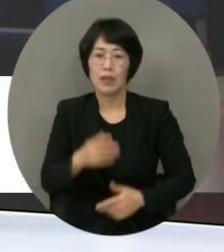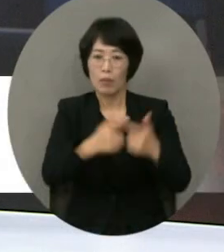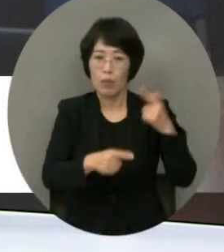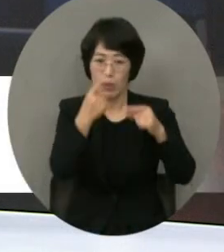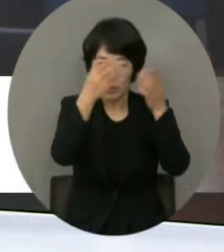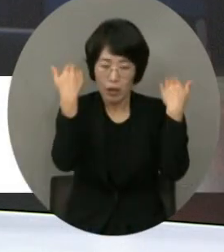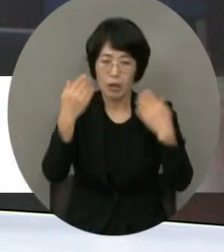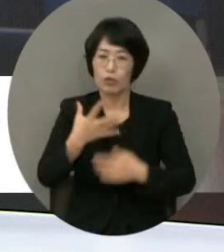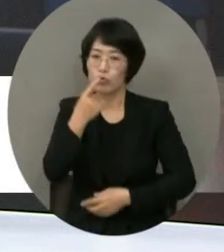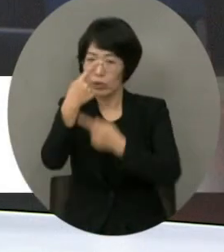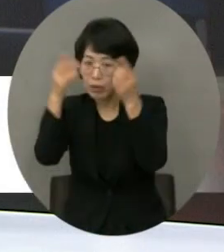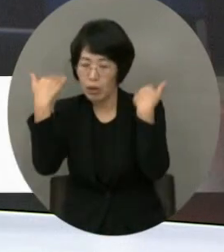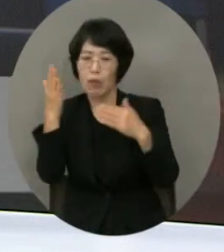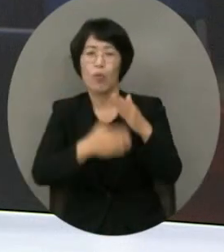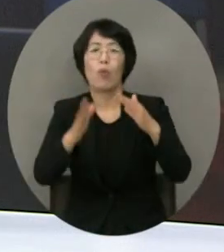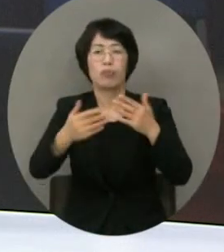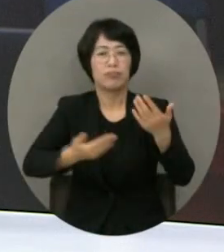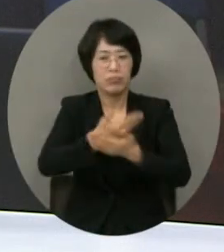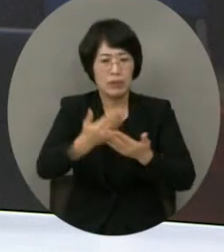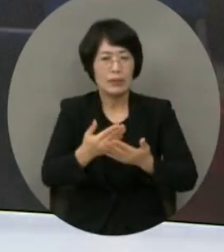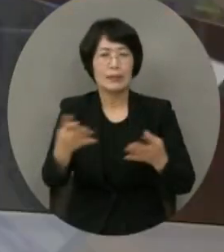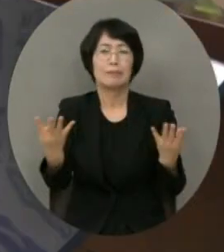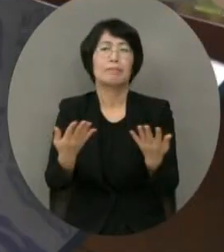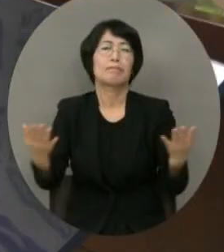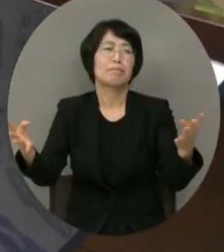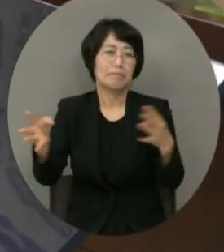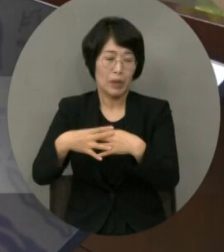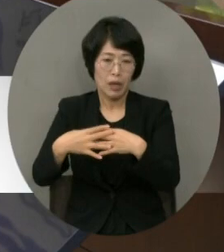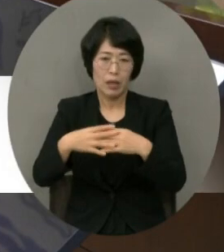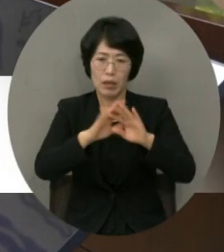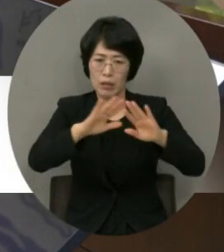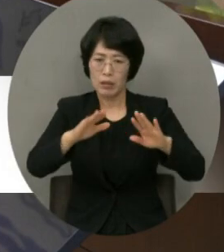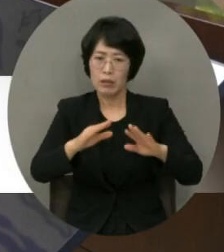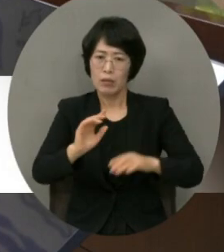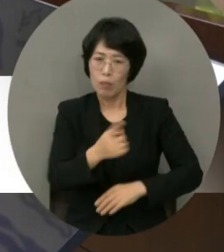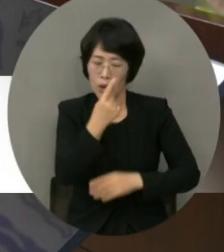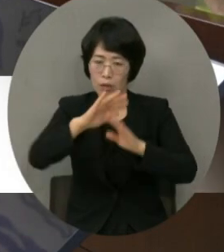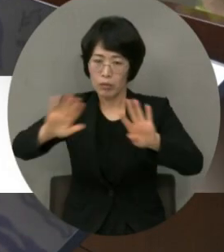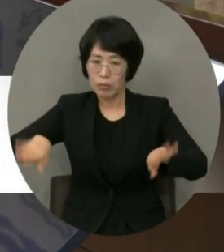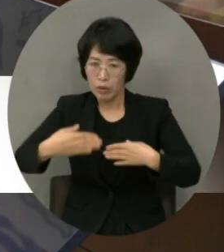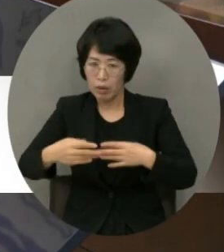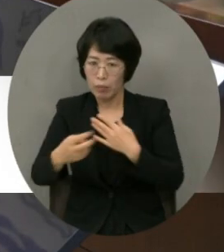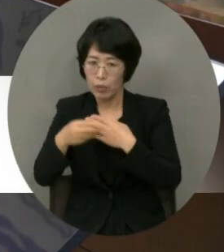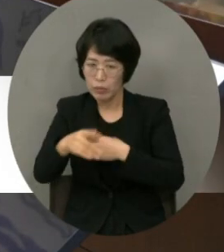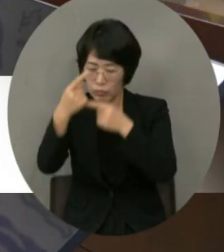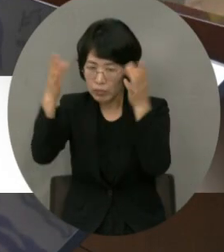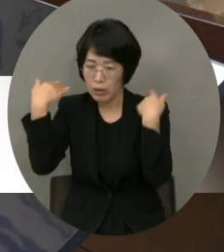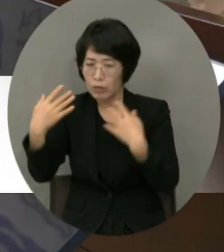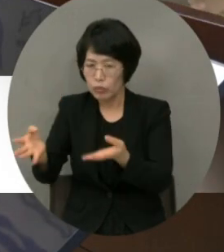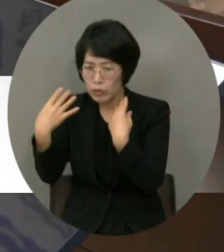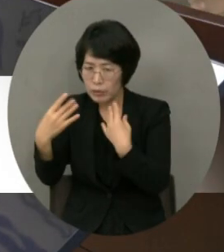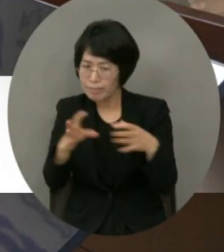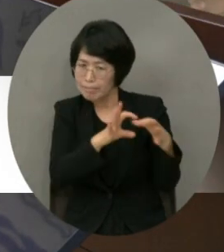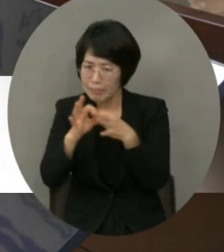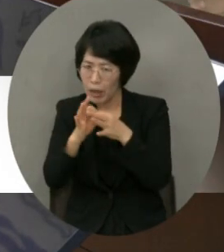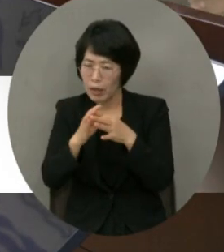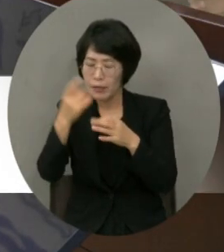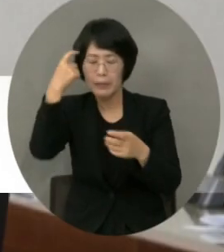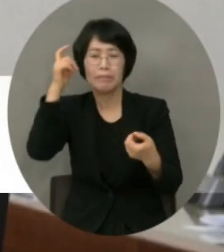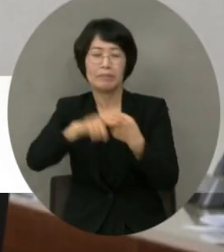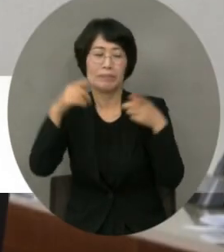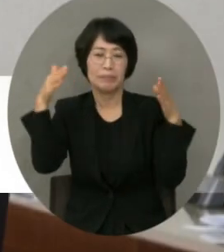목포대와 순천대가 공식 교류 협력 협약을 체결해 전남 국립의대 유치와 관련한 영향에 관심이 모아지고